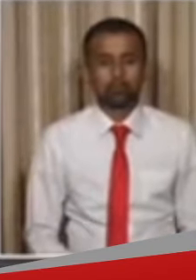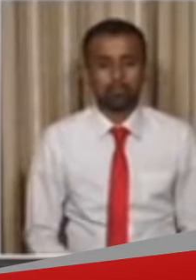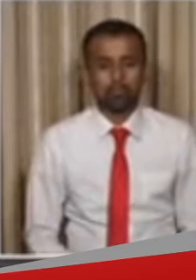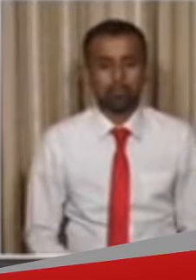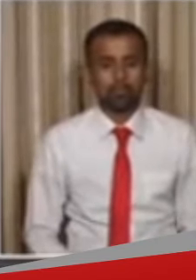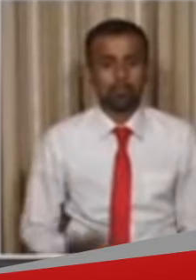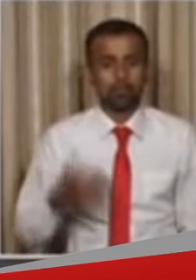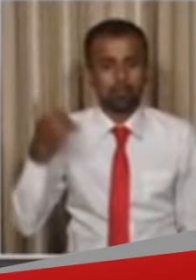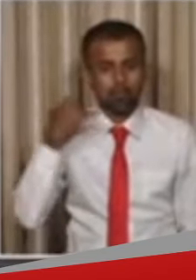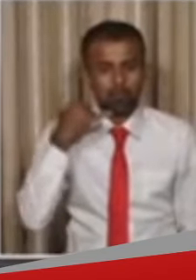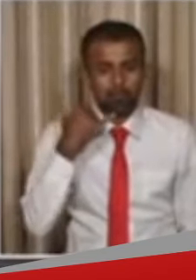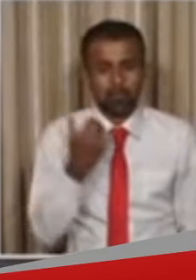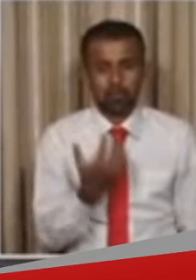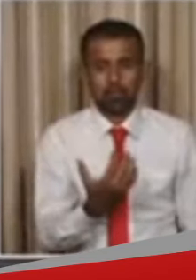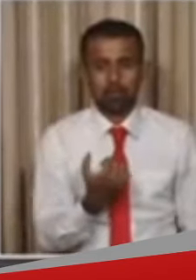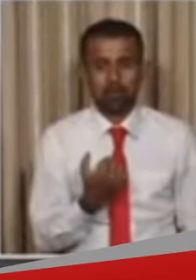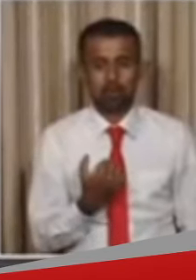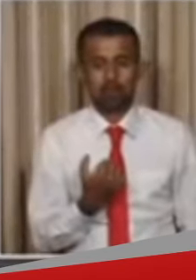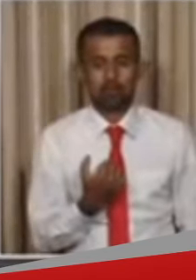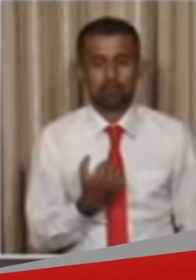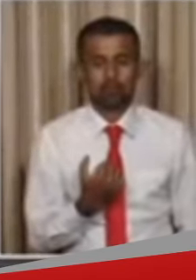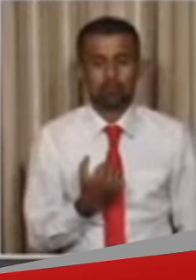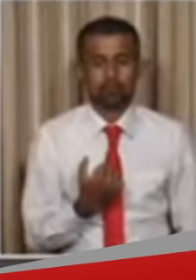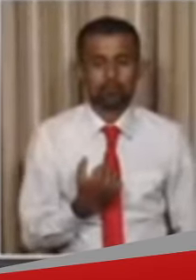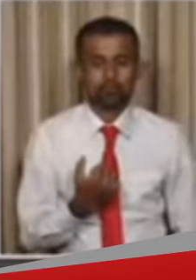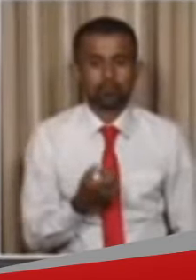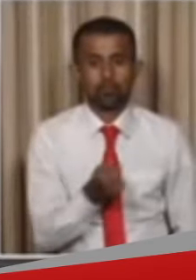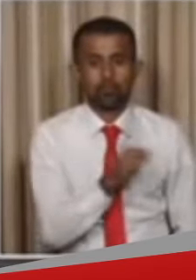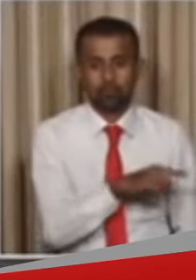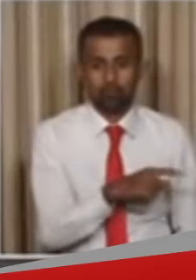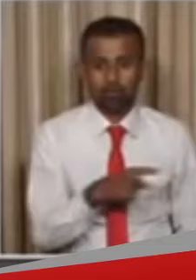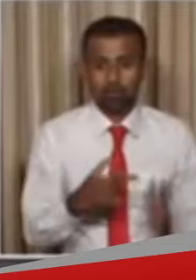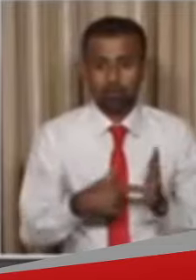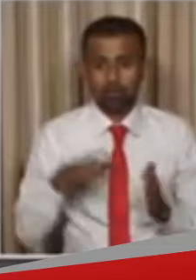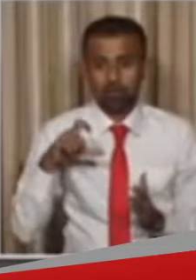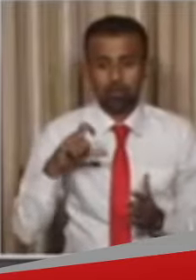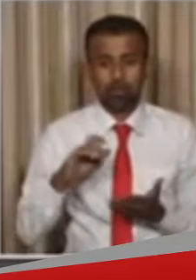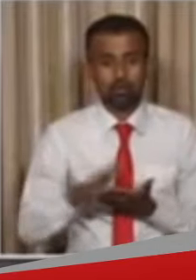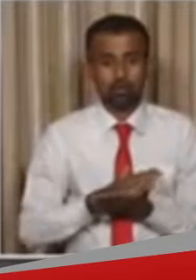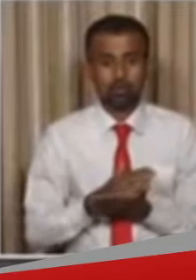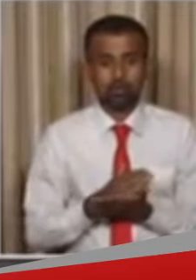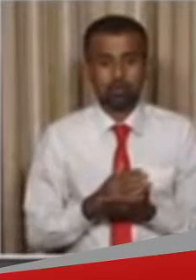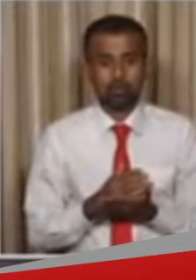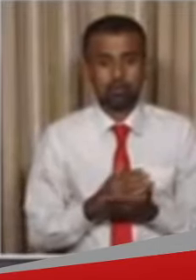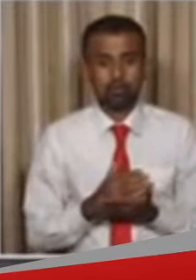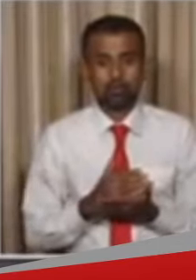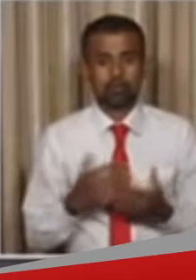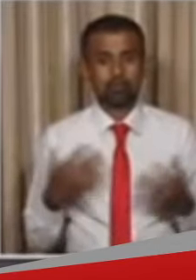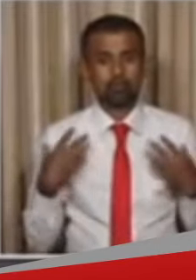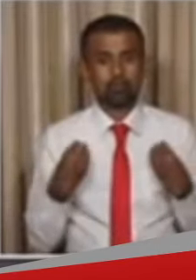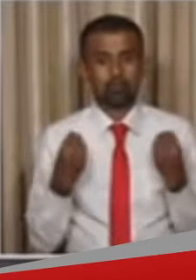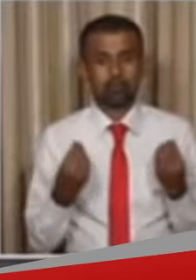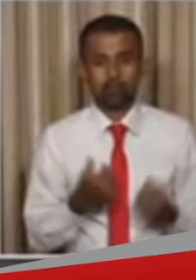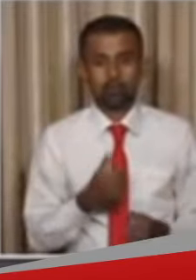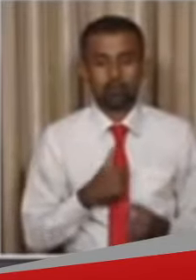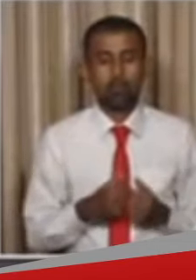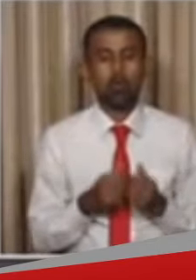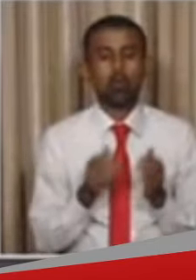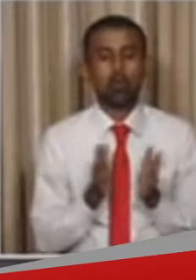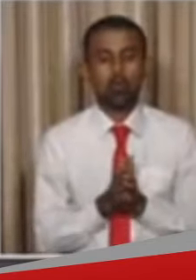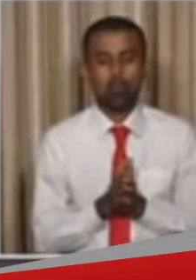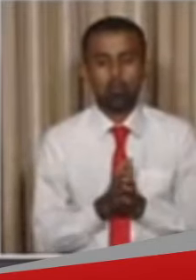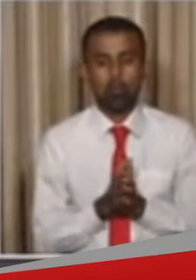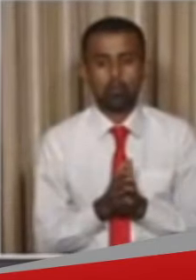ටෙලිෆෝන් එකක් ලබා ගන්න මේ වෙන වෙන තාක්ෂණික සේවයන් ලබා ගන්න පහසුකම් දෙන්නත් කැමතියි කියලා. ඒ සියල්ලම